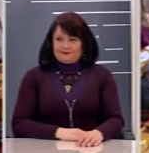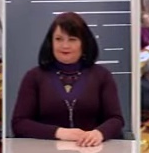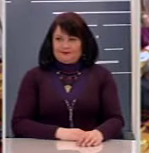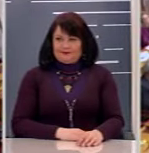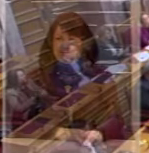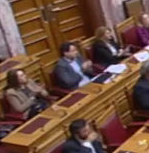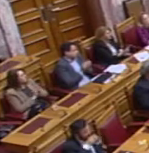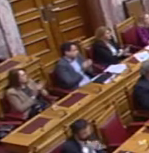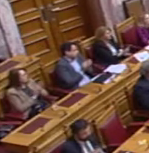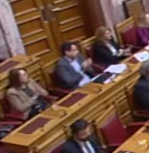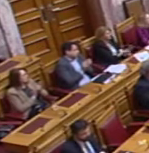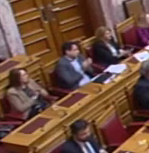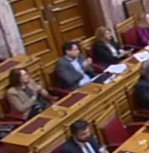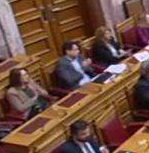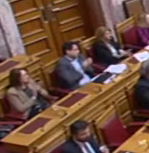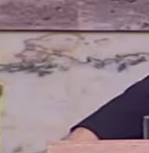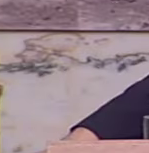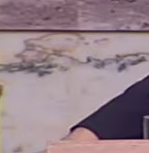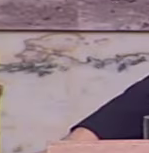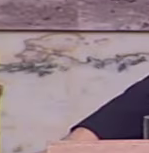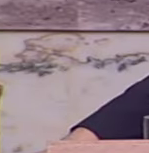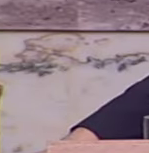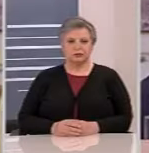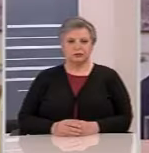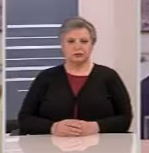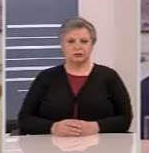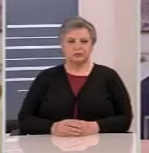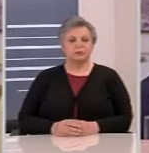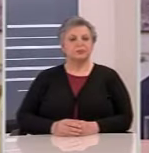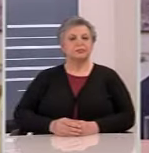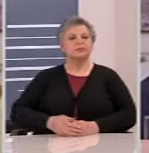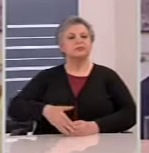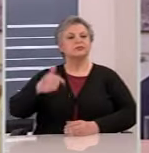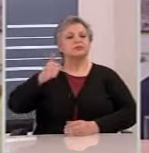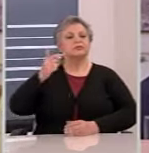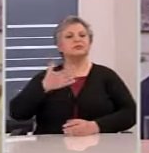Ελάτε κύριε Τέντια για ένα λεπτό.